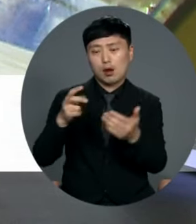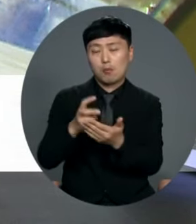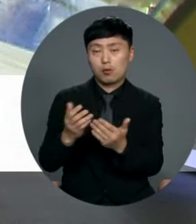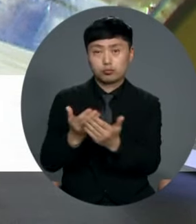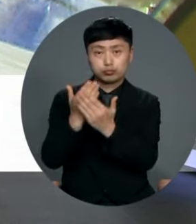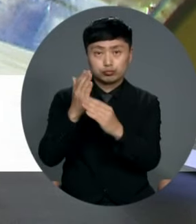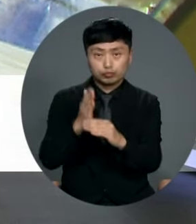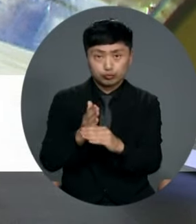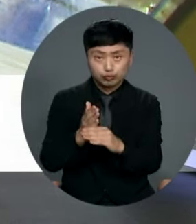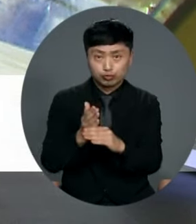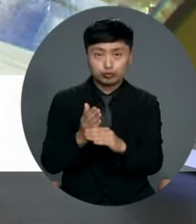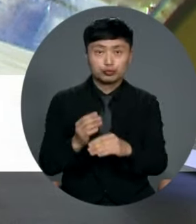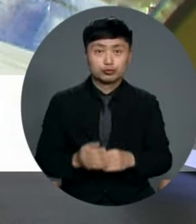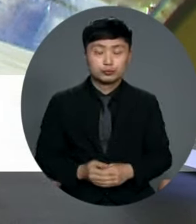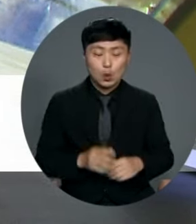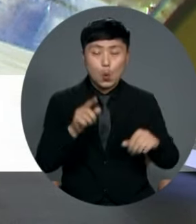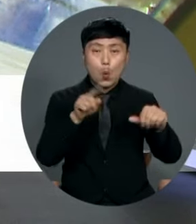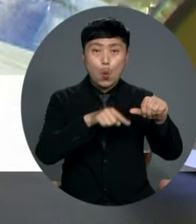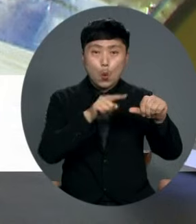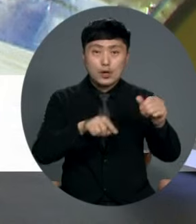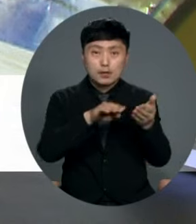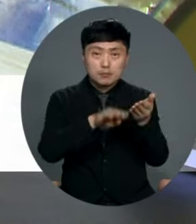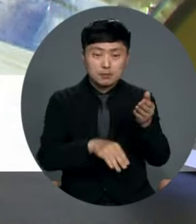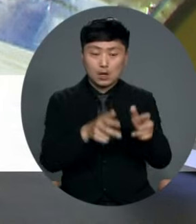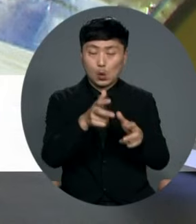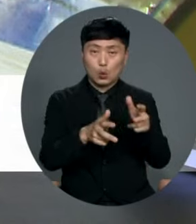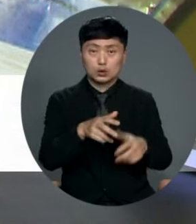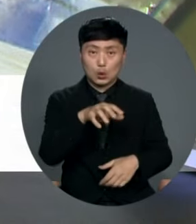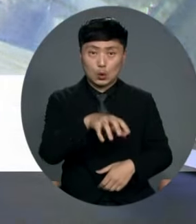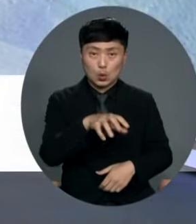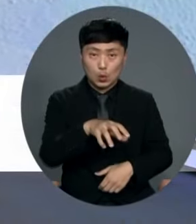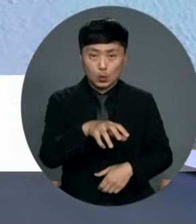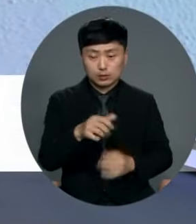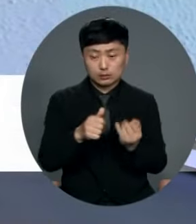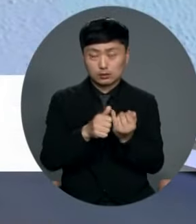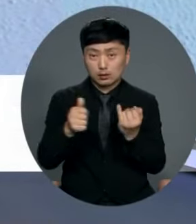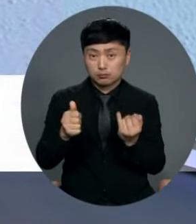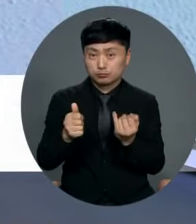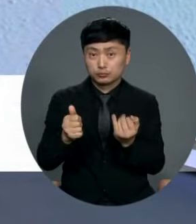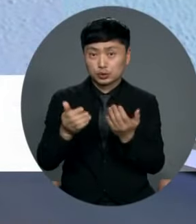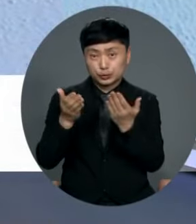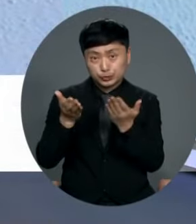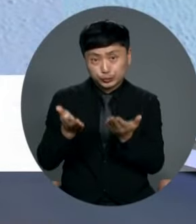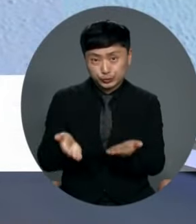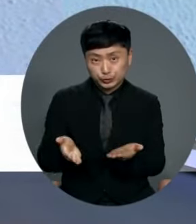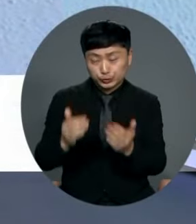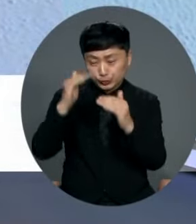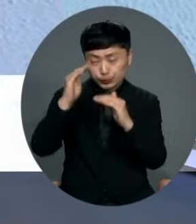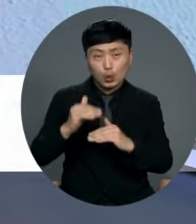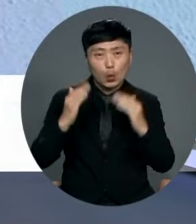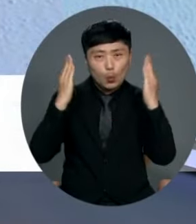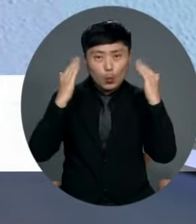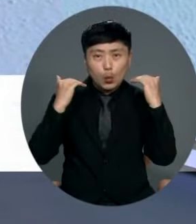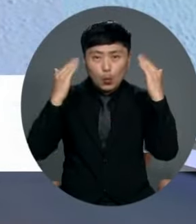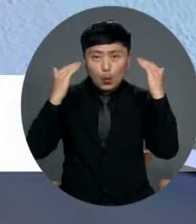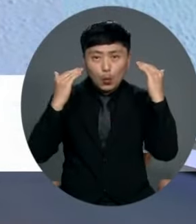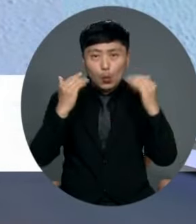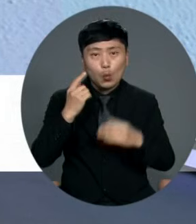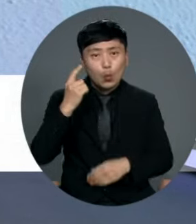강화됩니다. 그런데 5인 미만의 영세 사업장에서 출산 휴가라는 용어는 찾아보기 힘들다는 게